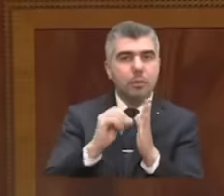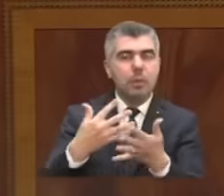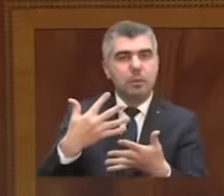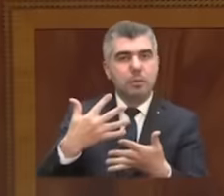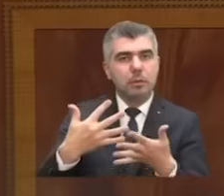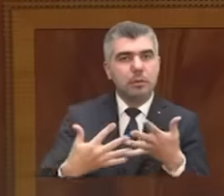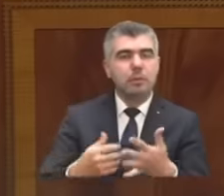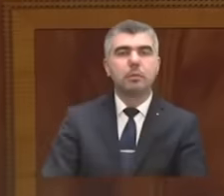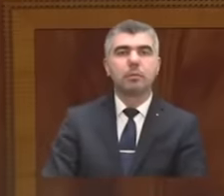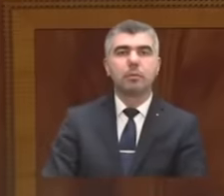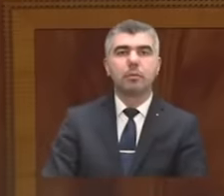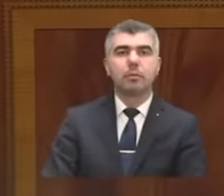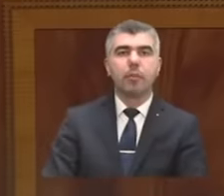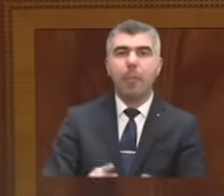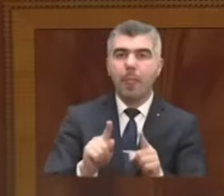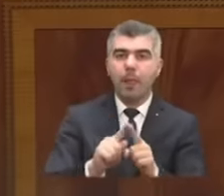النظام الأساسي